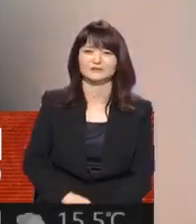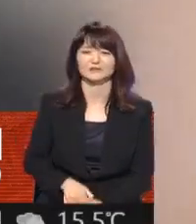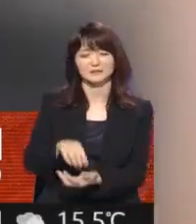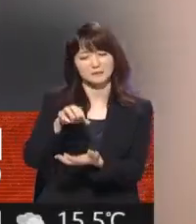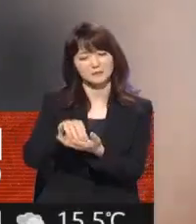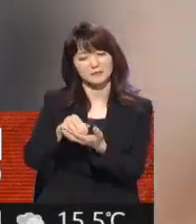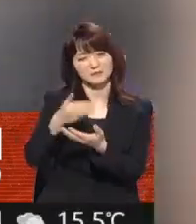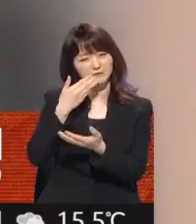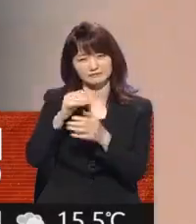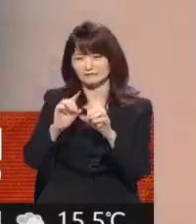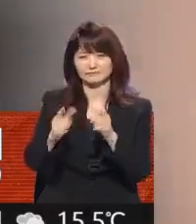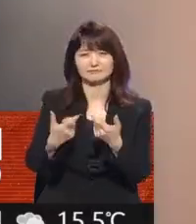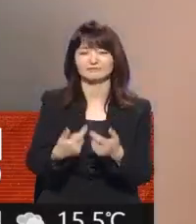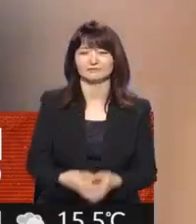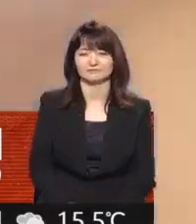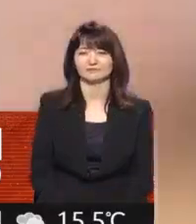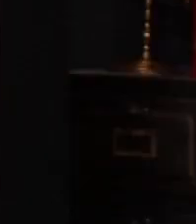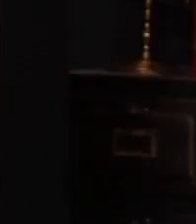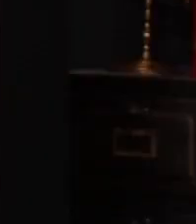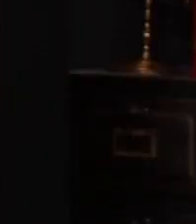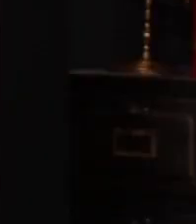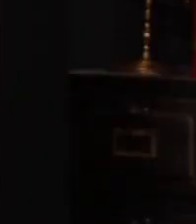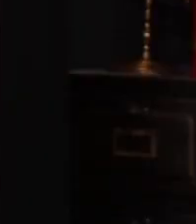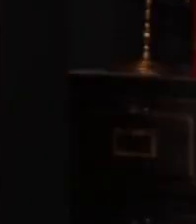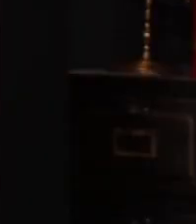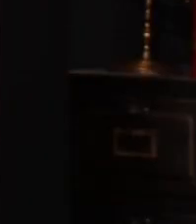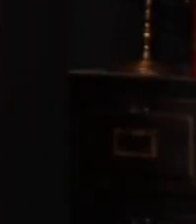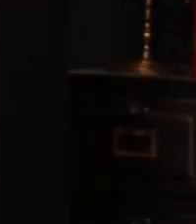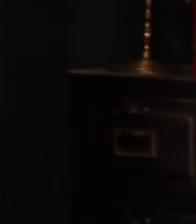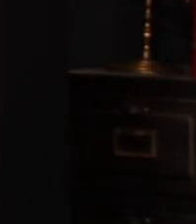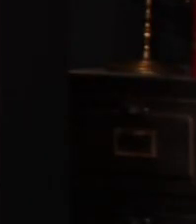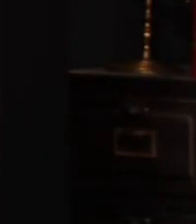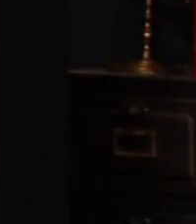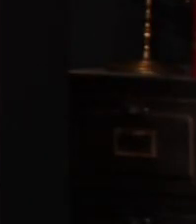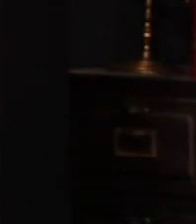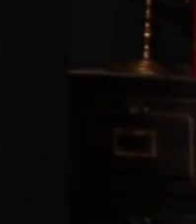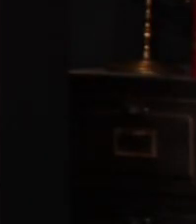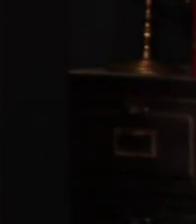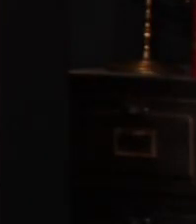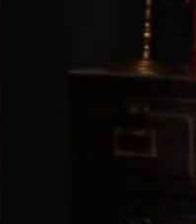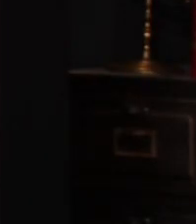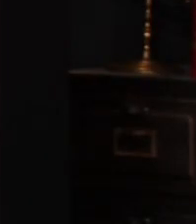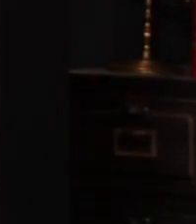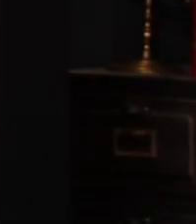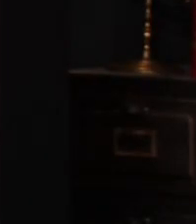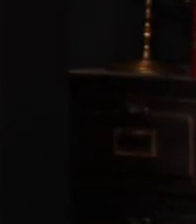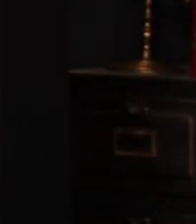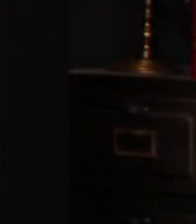것 같아요. 아, 진짜요? 네. 네. 알겠습니다. 사건의 진실을 추적하고 싶다는